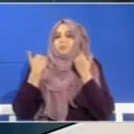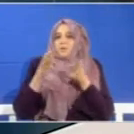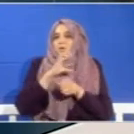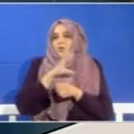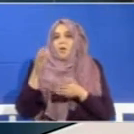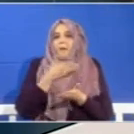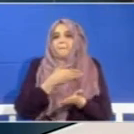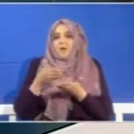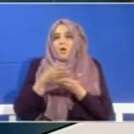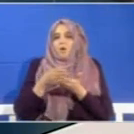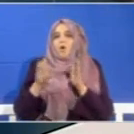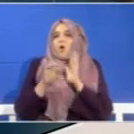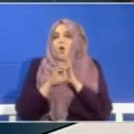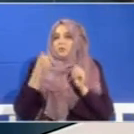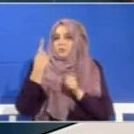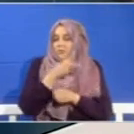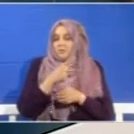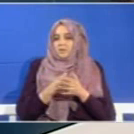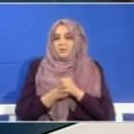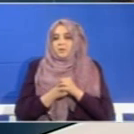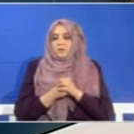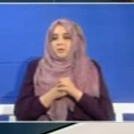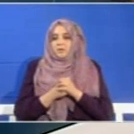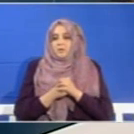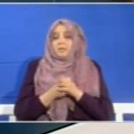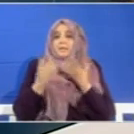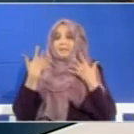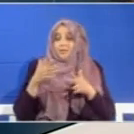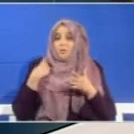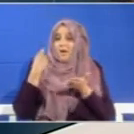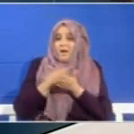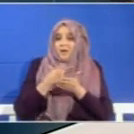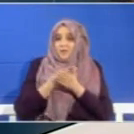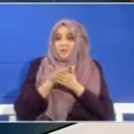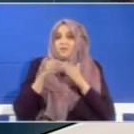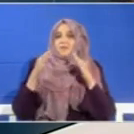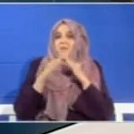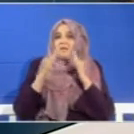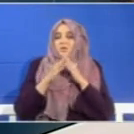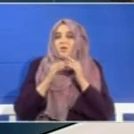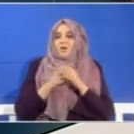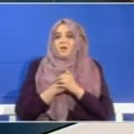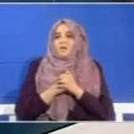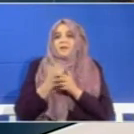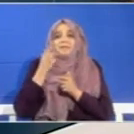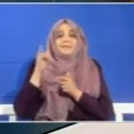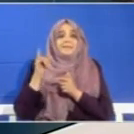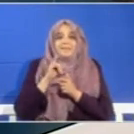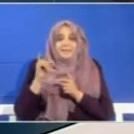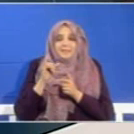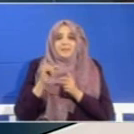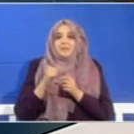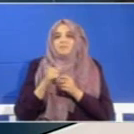100 مليون، قلت لها ديريها في البنكة هذه، وكنت شاري لها سكنة في الغيبية، قلت له كان غير بالدنيا من هذه